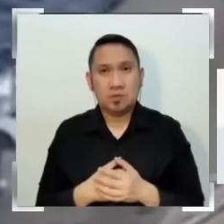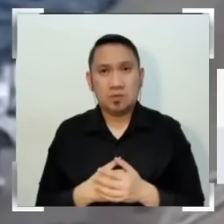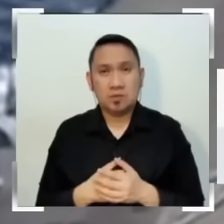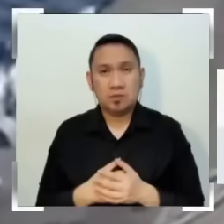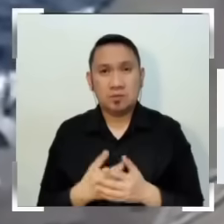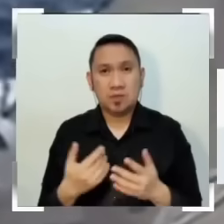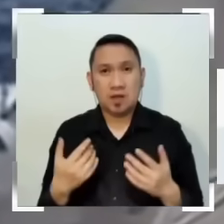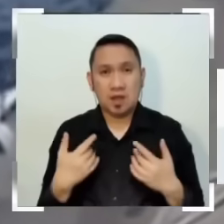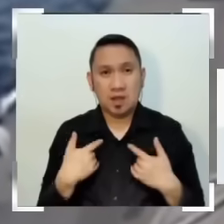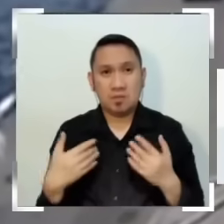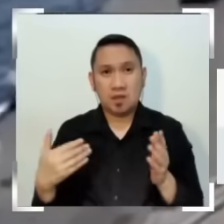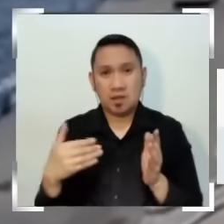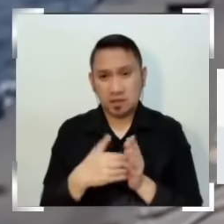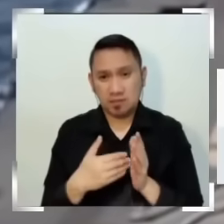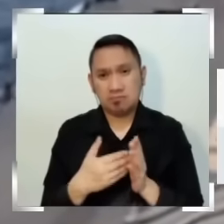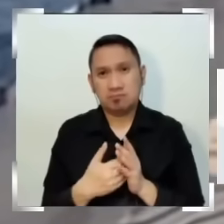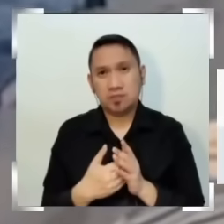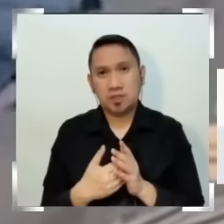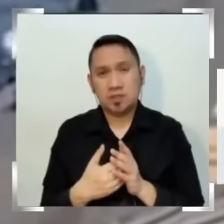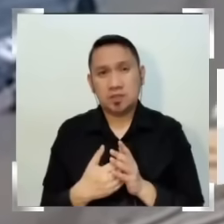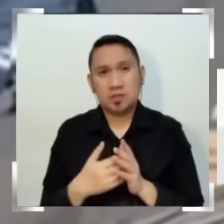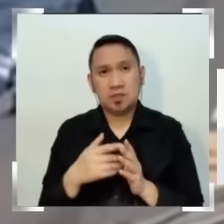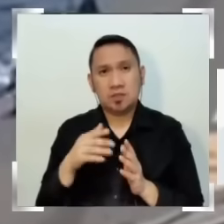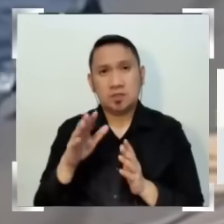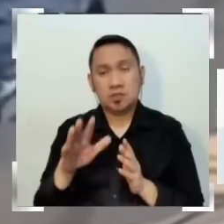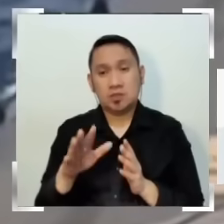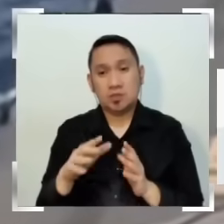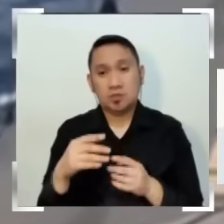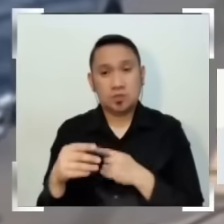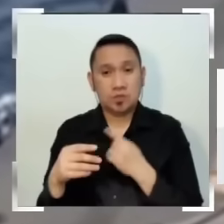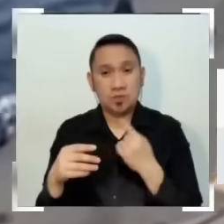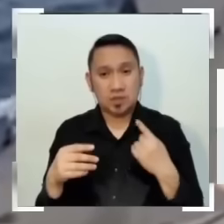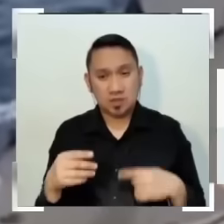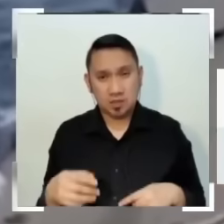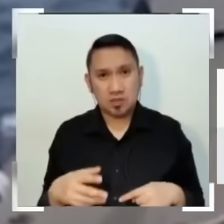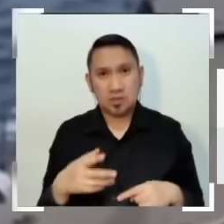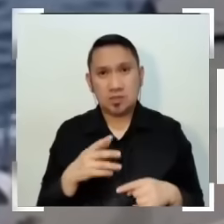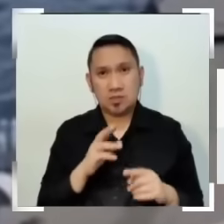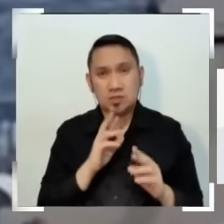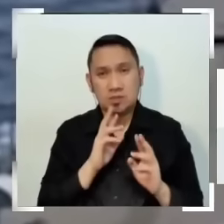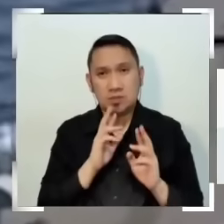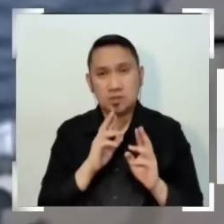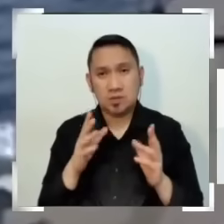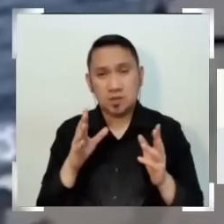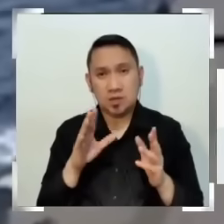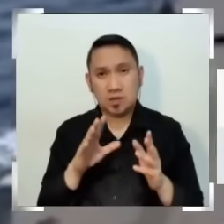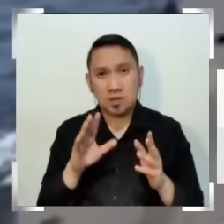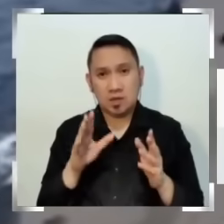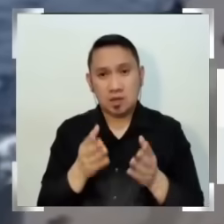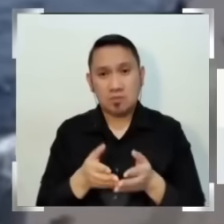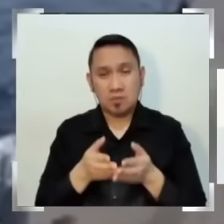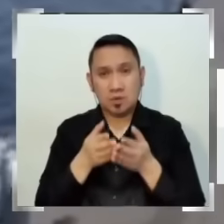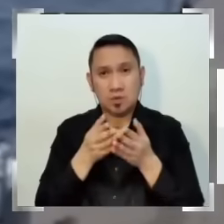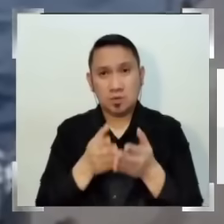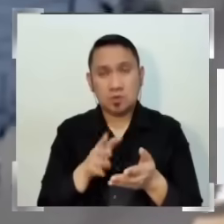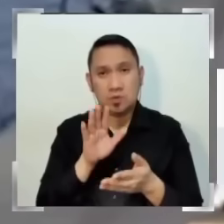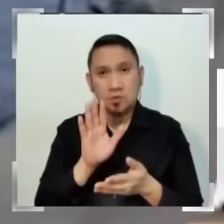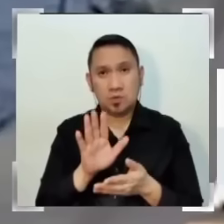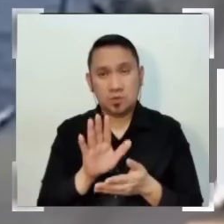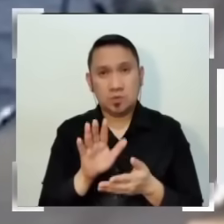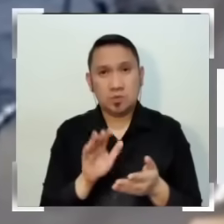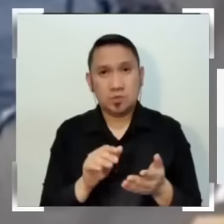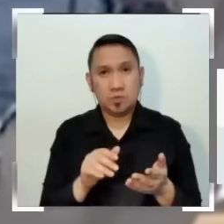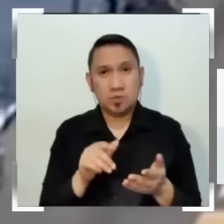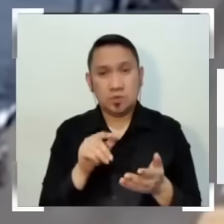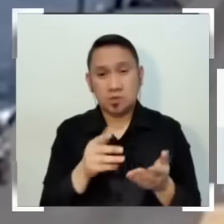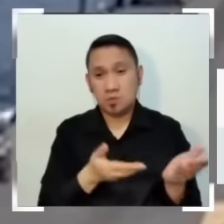challenge ang mga Pinoy. Lumayo rin kalaunan ng Chinese warship at patagumpay na naisagawa ng BRP Benguet ang rotation ng sundalo at